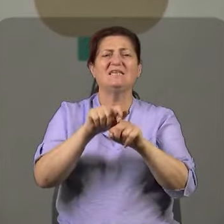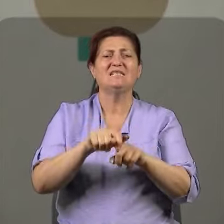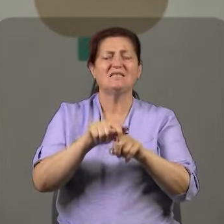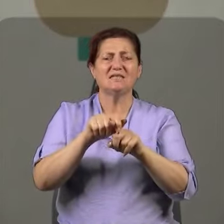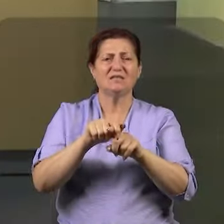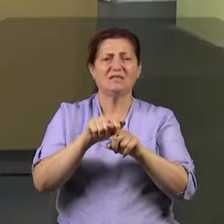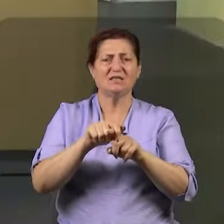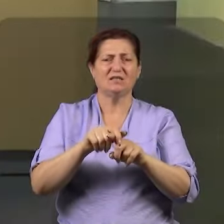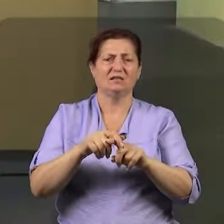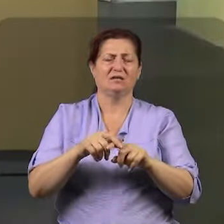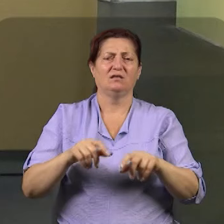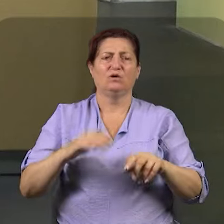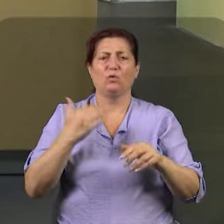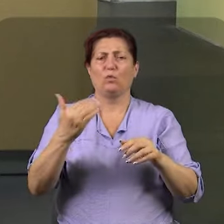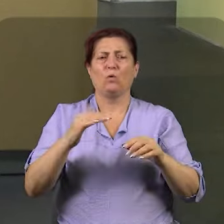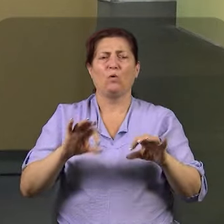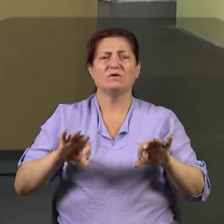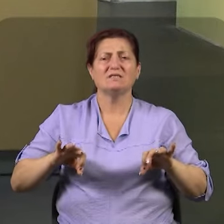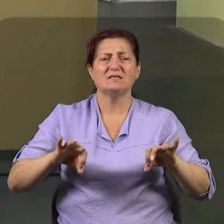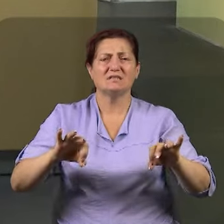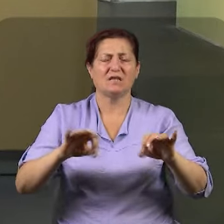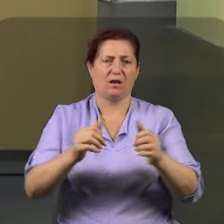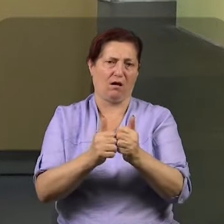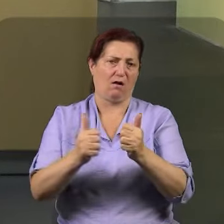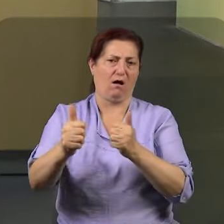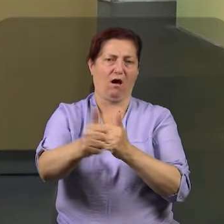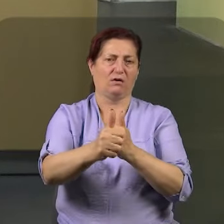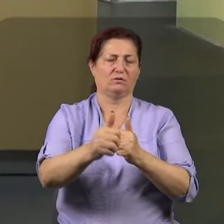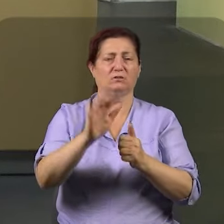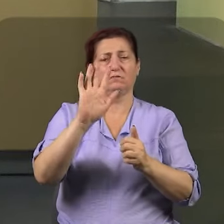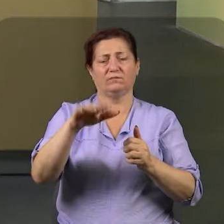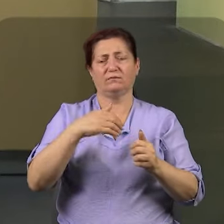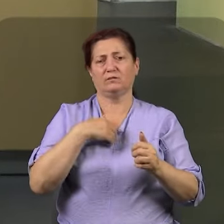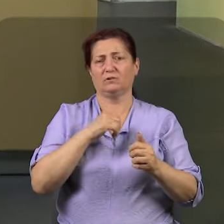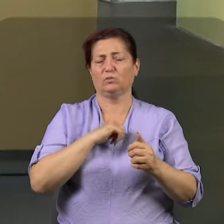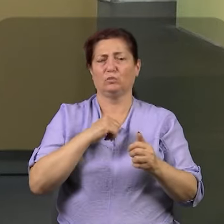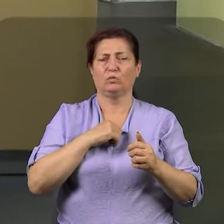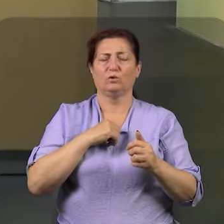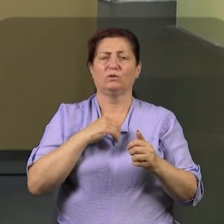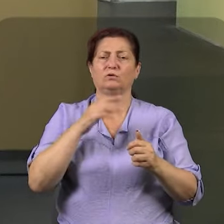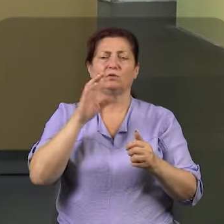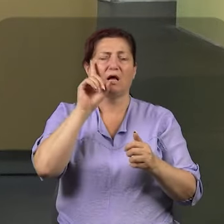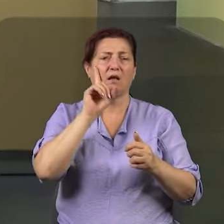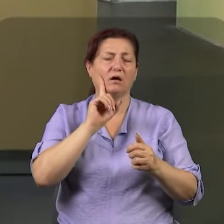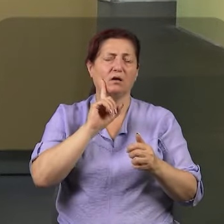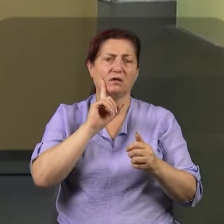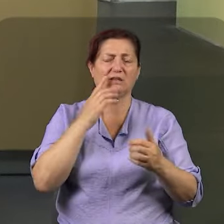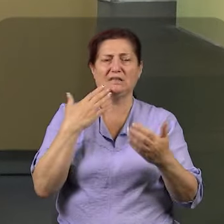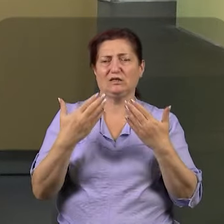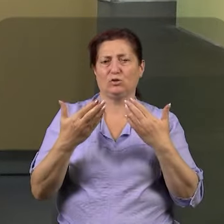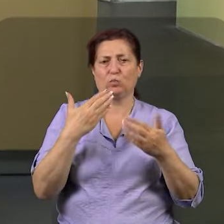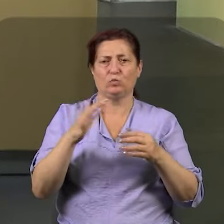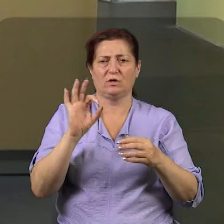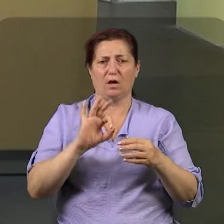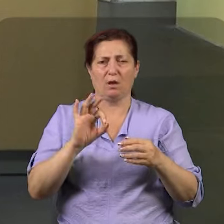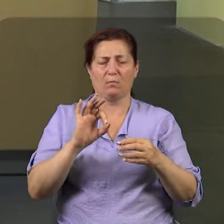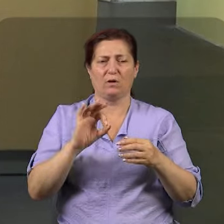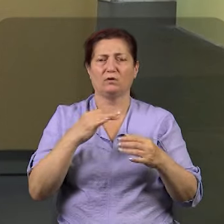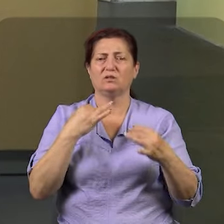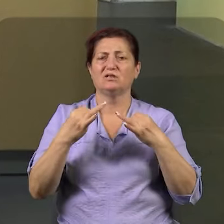էլի։ Տիգրան, մեր ժամանակը սպառվել է, շնորհակալ եմ հետաքրքրի զրույցի համար, նաև ձեր և գիտուժի այդպես